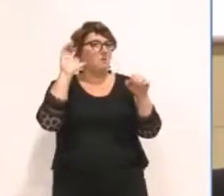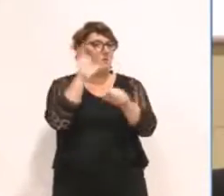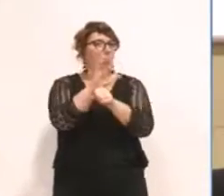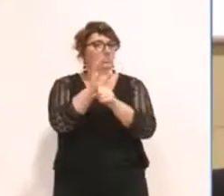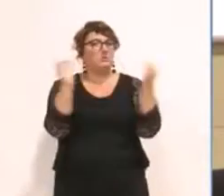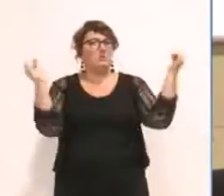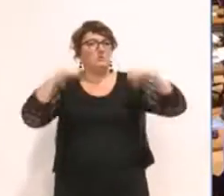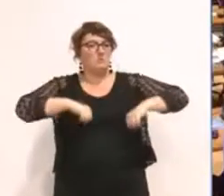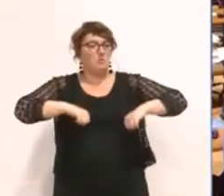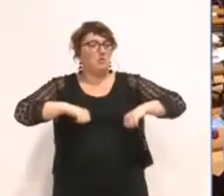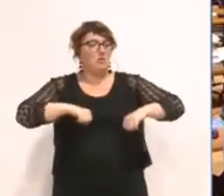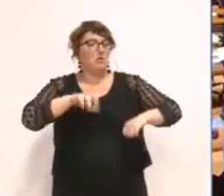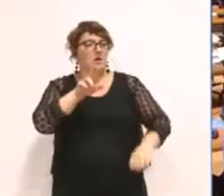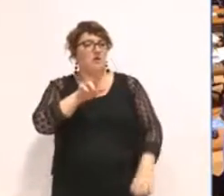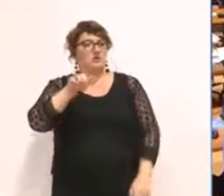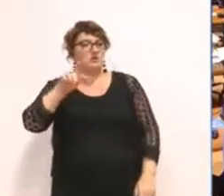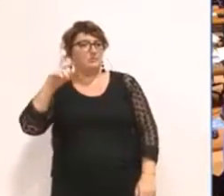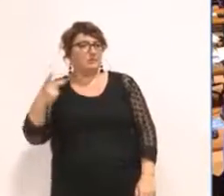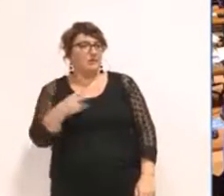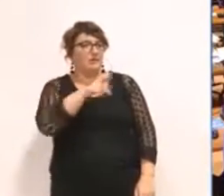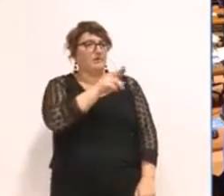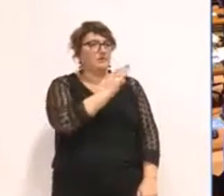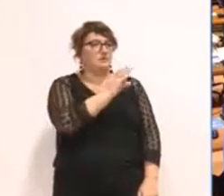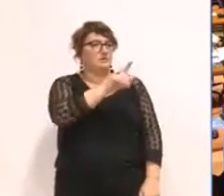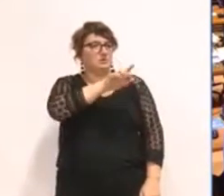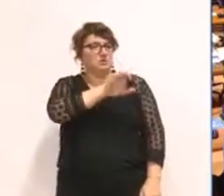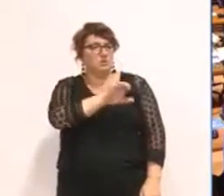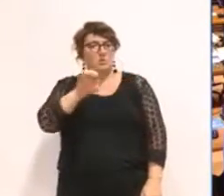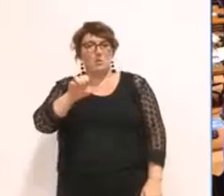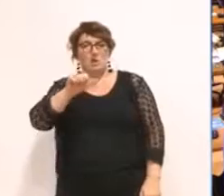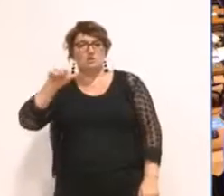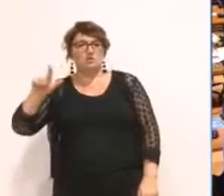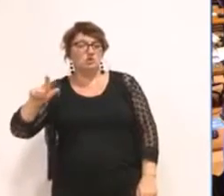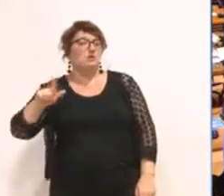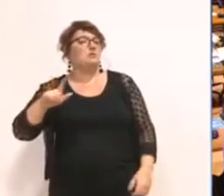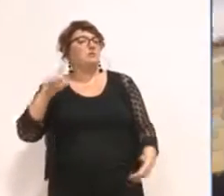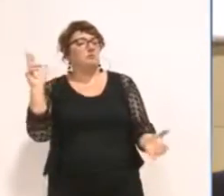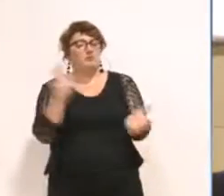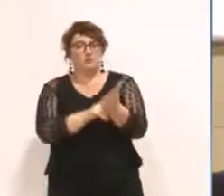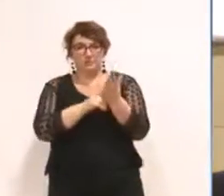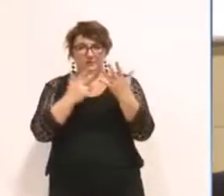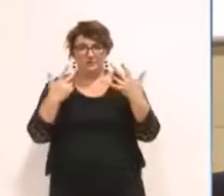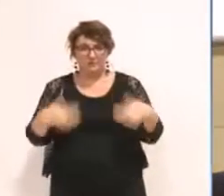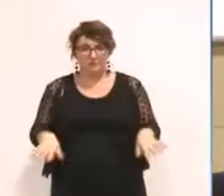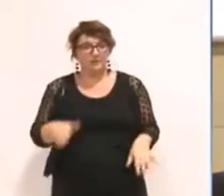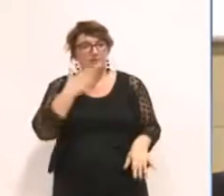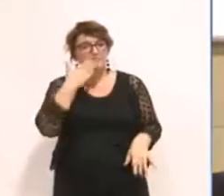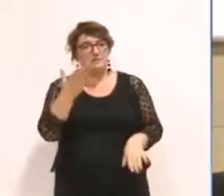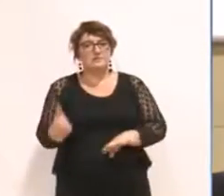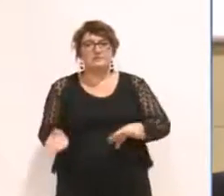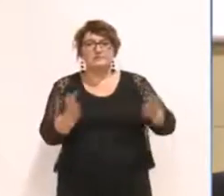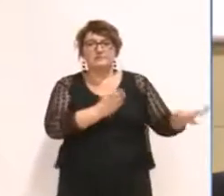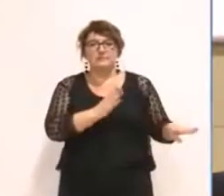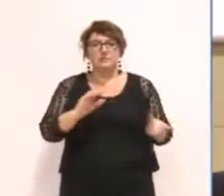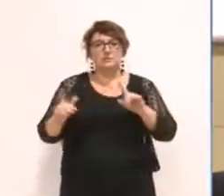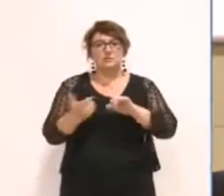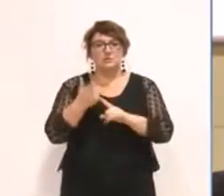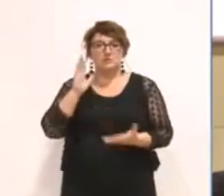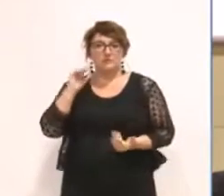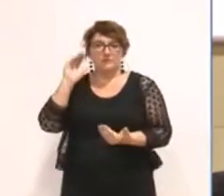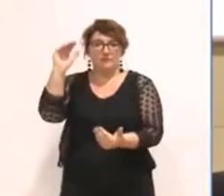pour? RGP, RCGE, EAG. Ce vœu est donc adopté. Je vous remercie. Le deuxième vœu, il